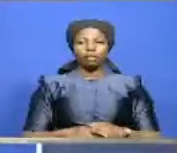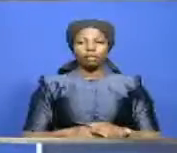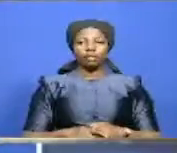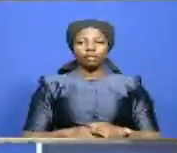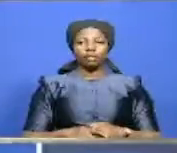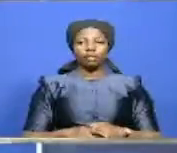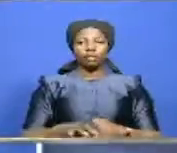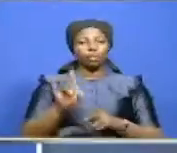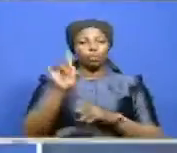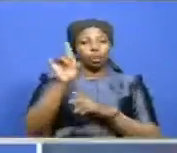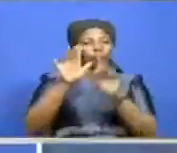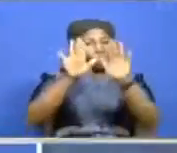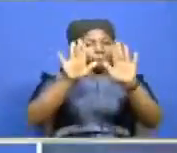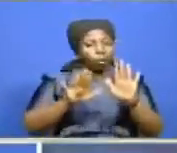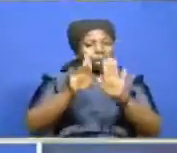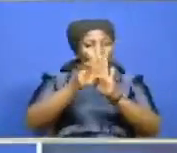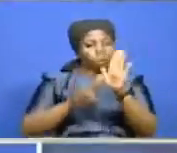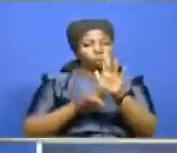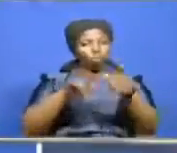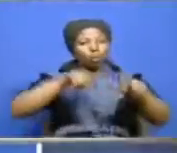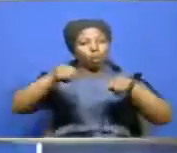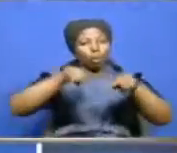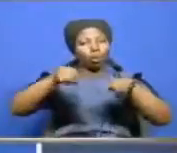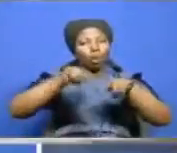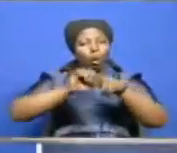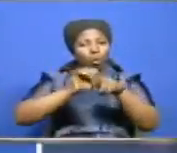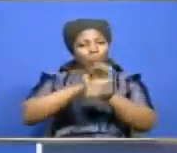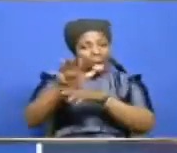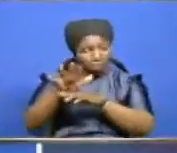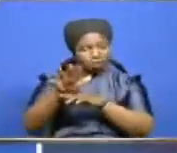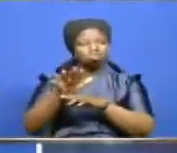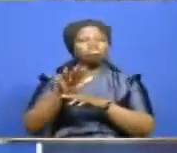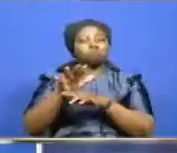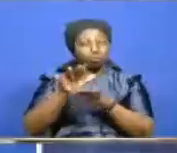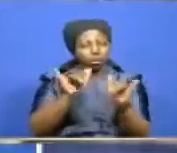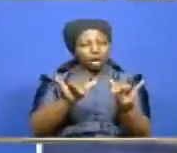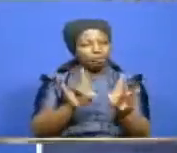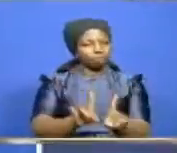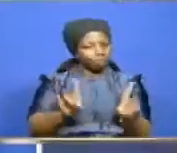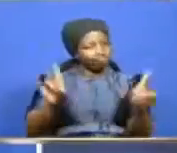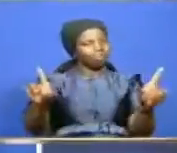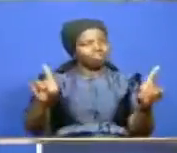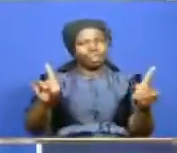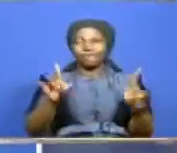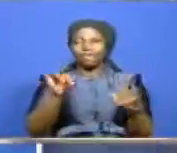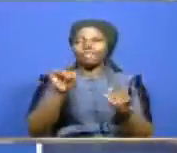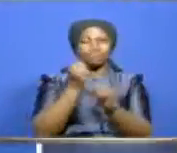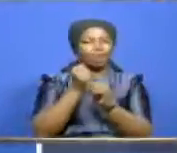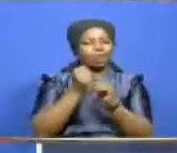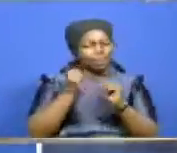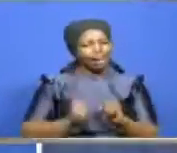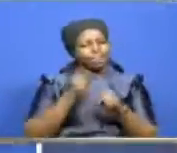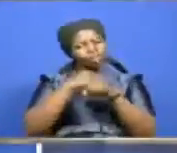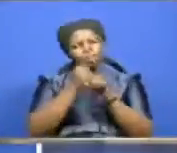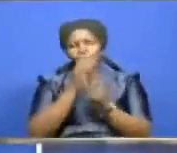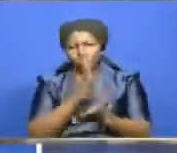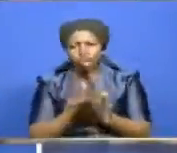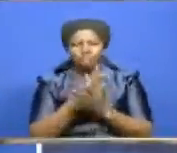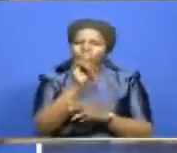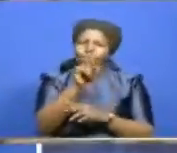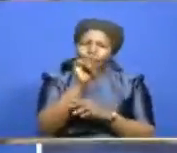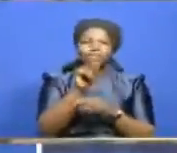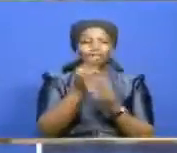ugonjwa. Mojawapo wa masharti muhimu ya kudhibiti ugonjwa huo ni kutokaribiana, na waandalizi walijizatiti kuhakikisha hitaji hilo linazingatiwa.